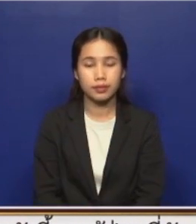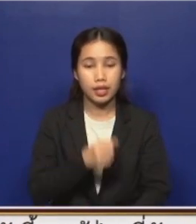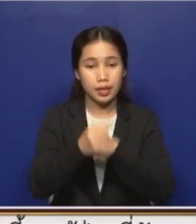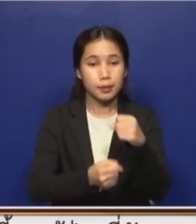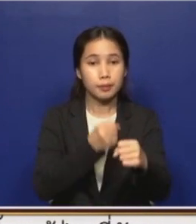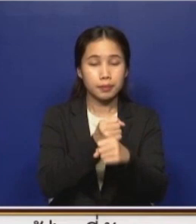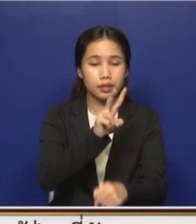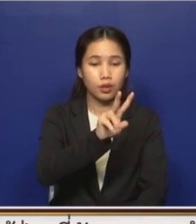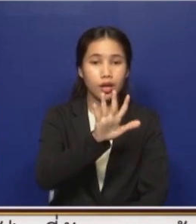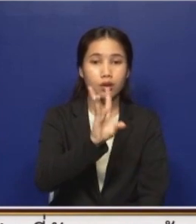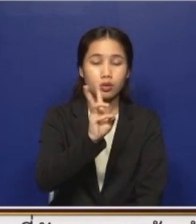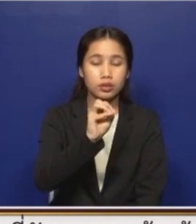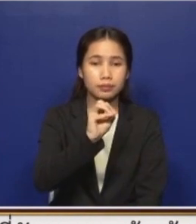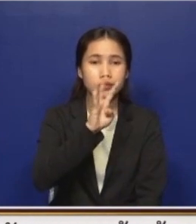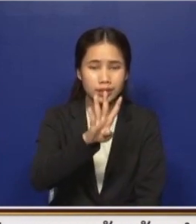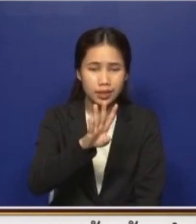ที่จะรอดแต่